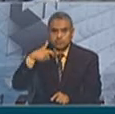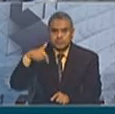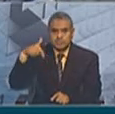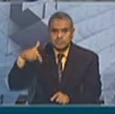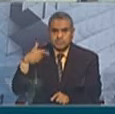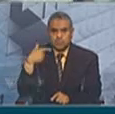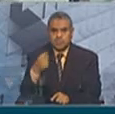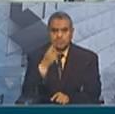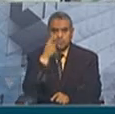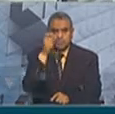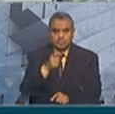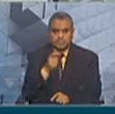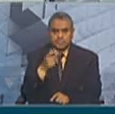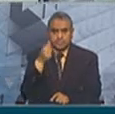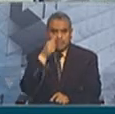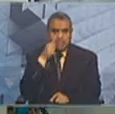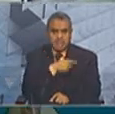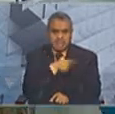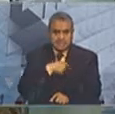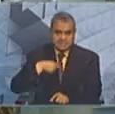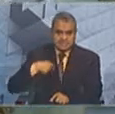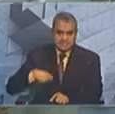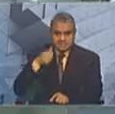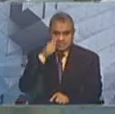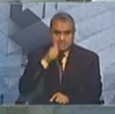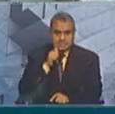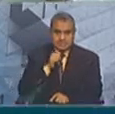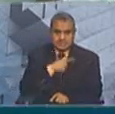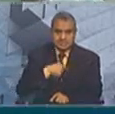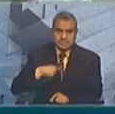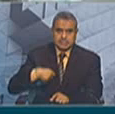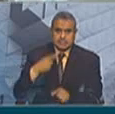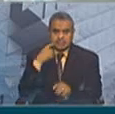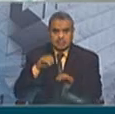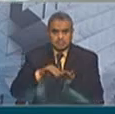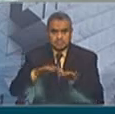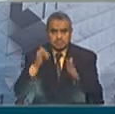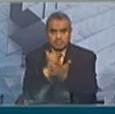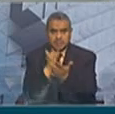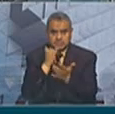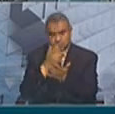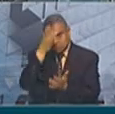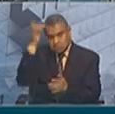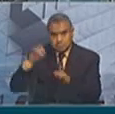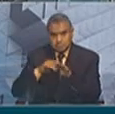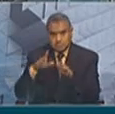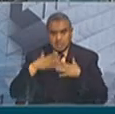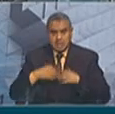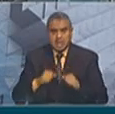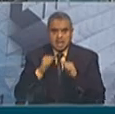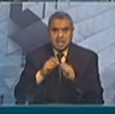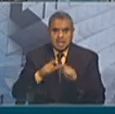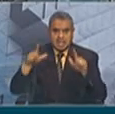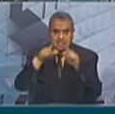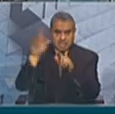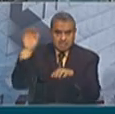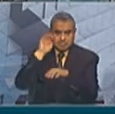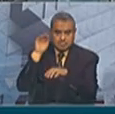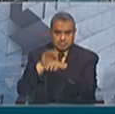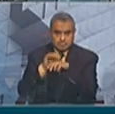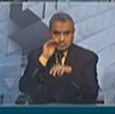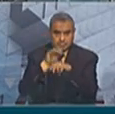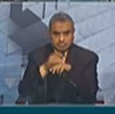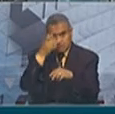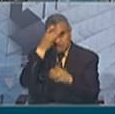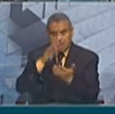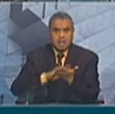20,056 شخصاً. أما الصين مركز تفشي الوباء، فقد أعلنت اللجنة الوطنية للصحة عدم تسجيل أي